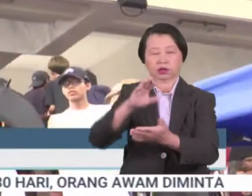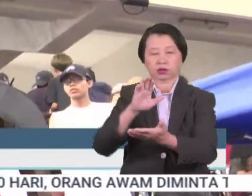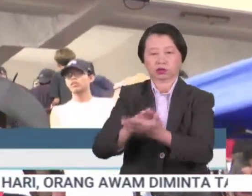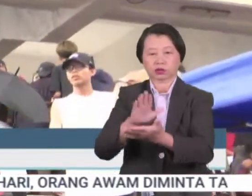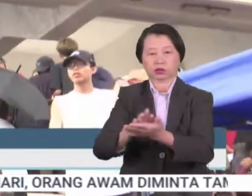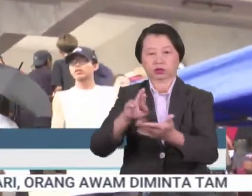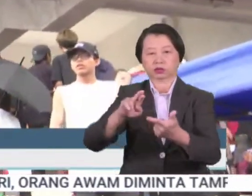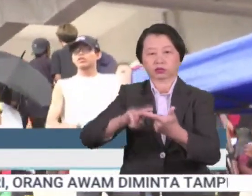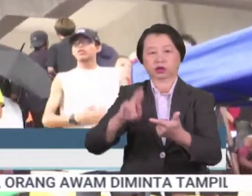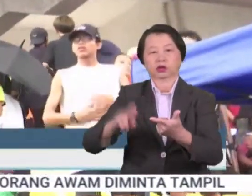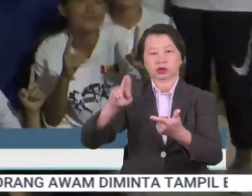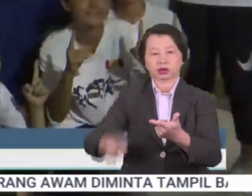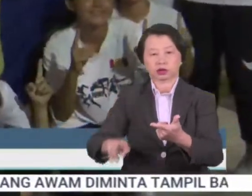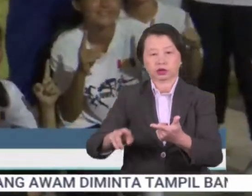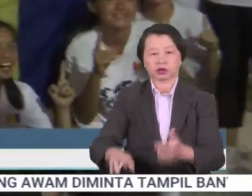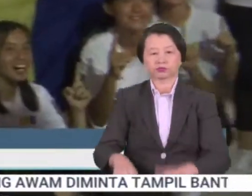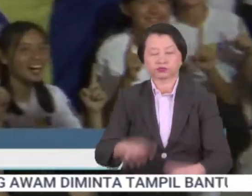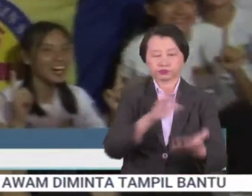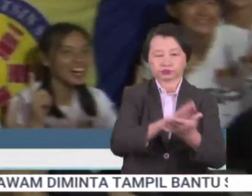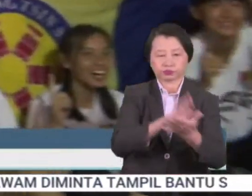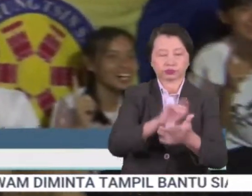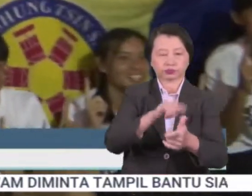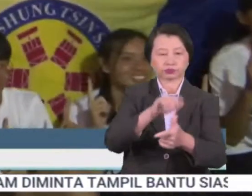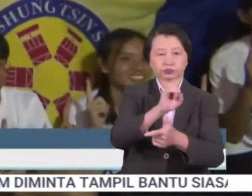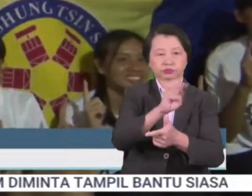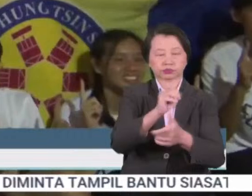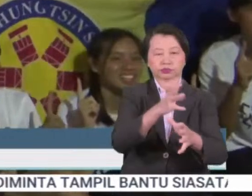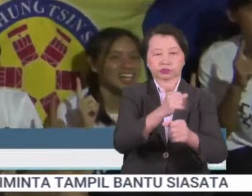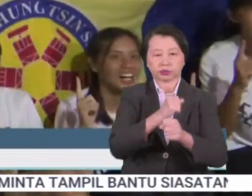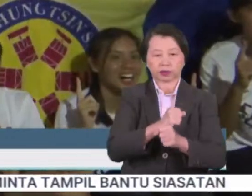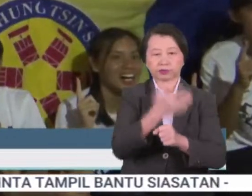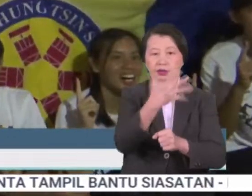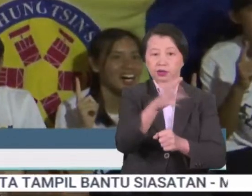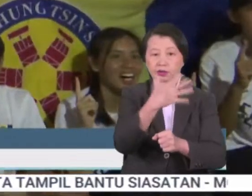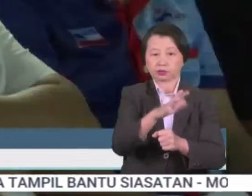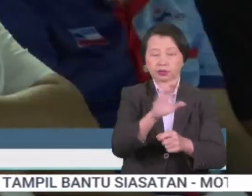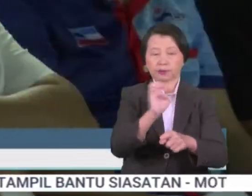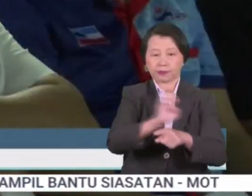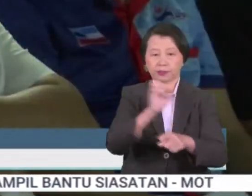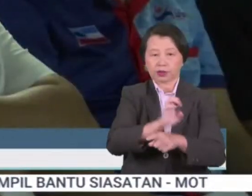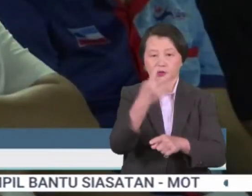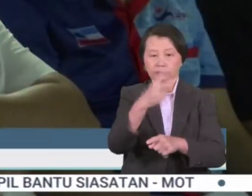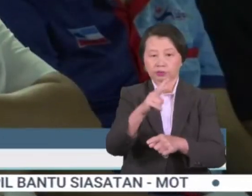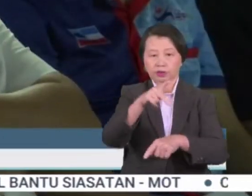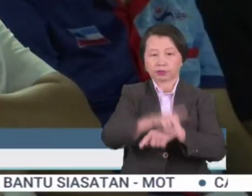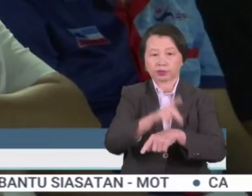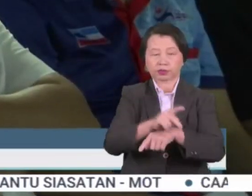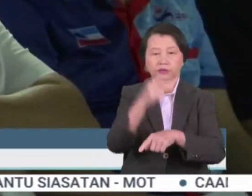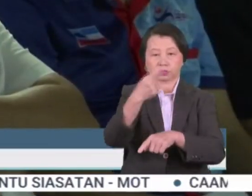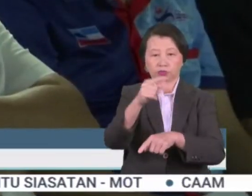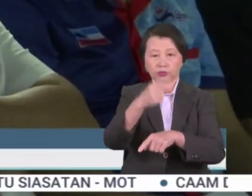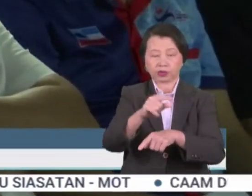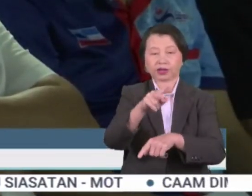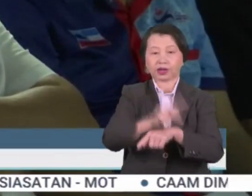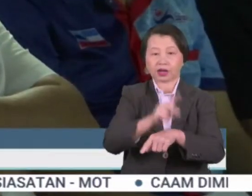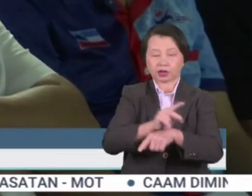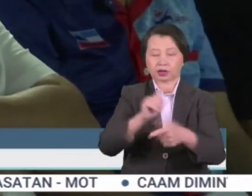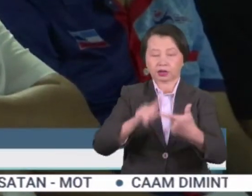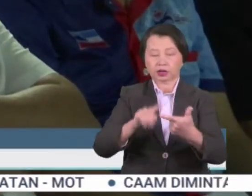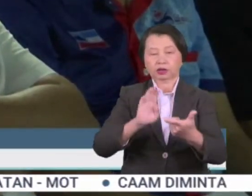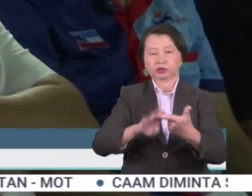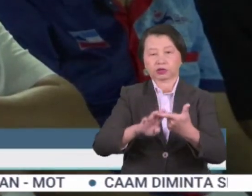kategori sekolah rendah SM sungsin berjaya mengumpul 15 emas 12 perak dan 12 Gangsa manakala